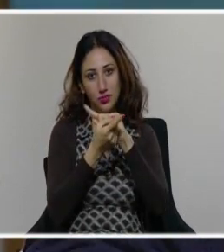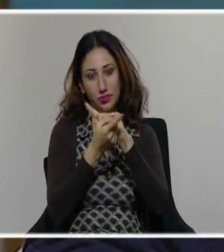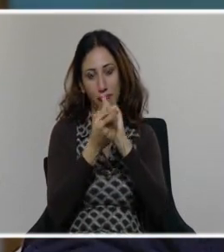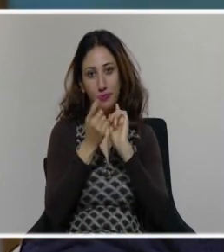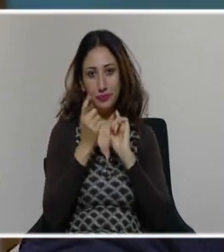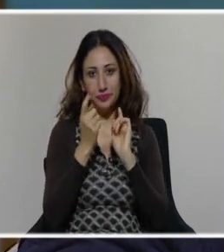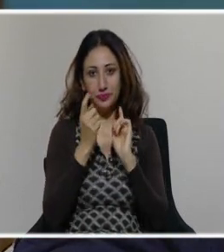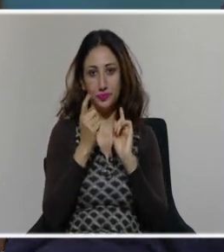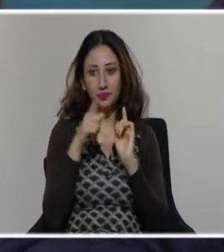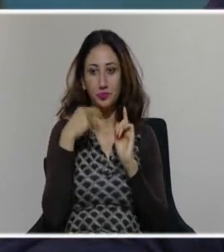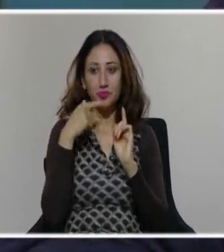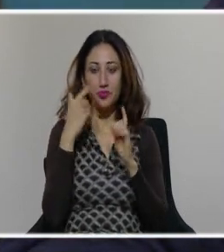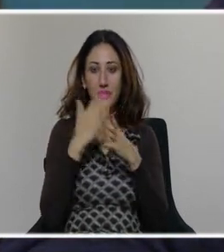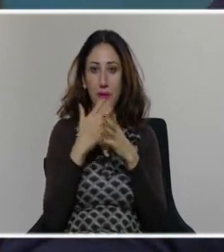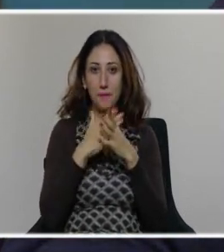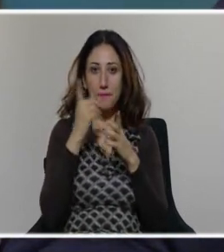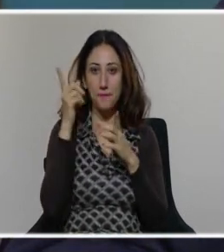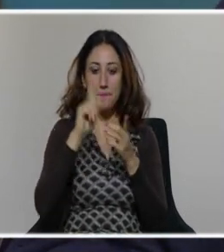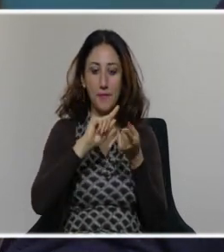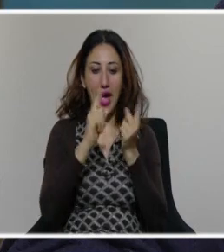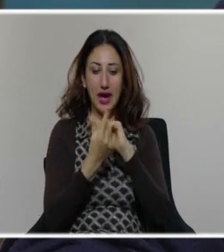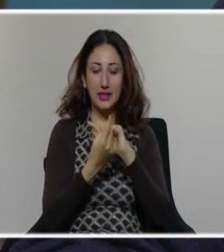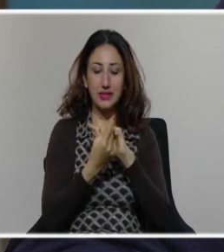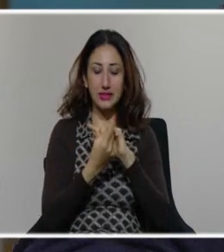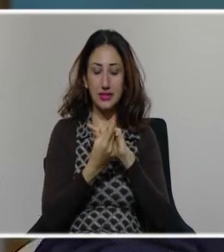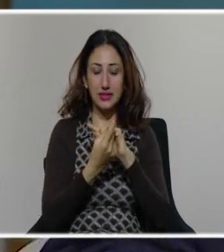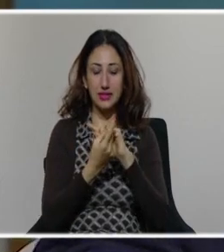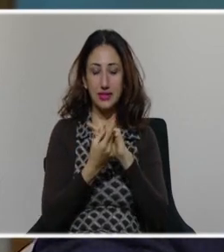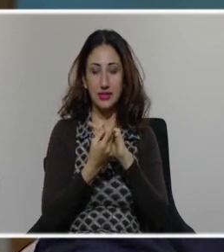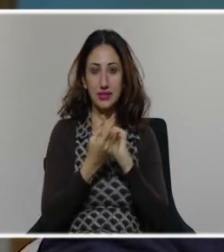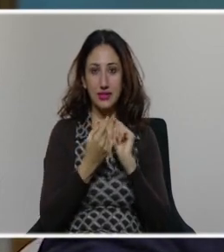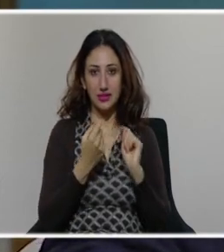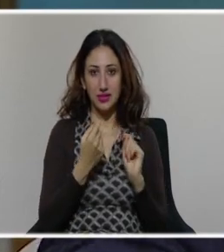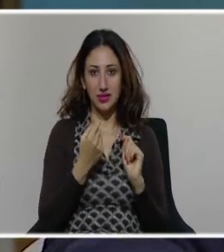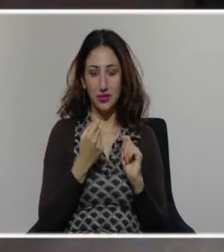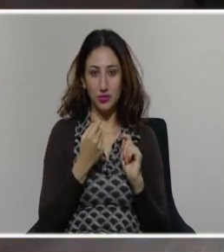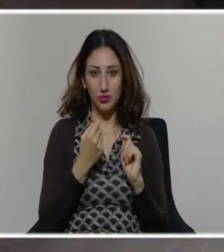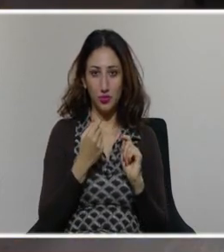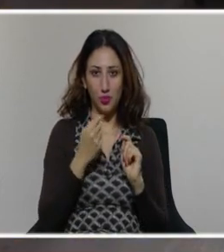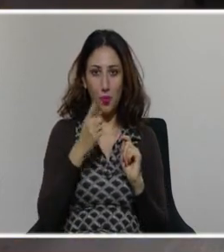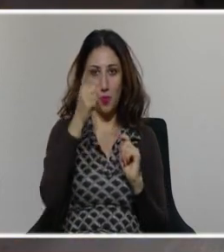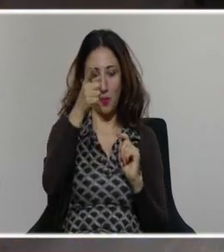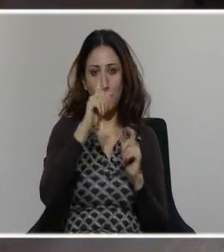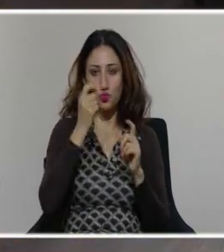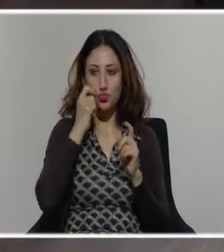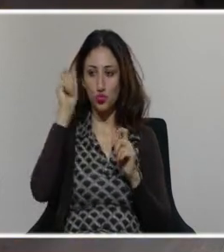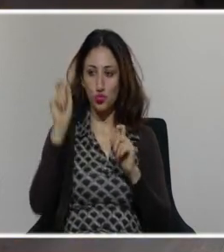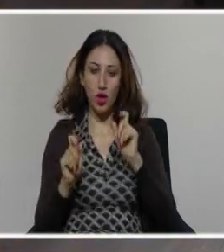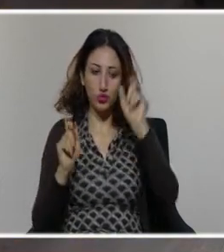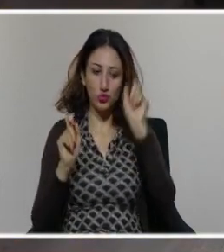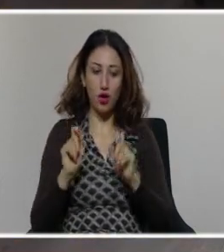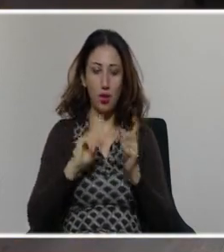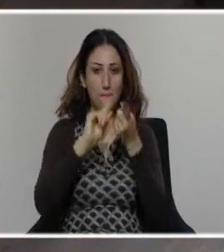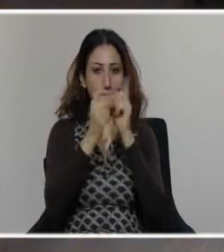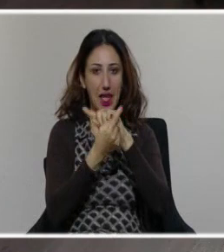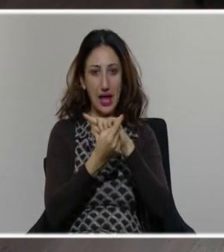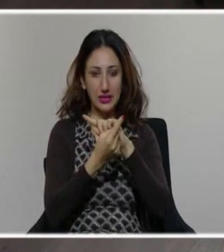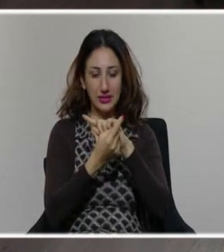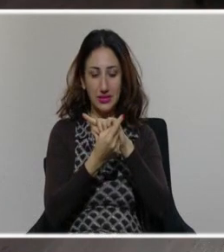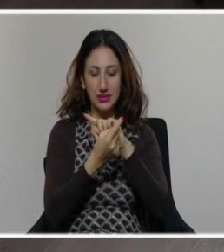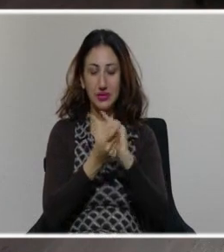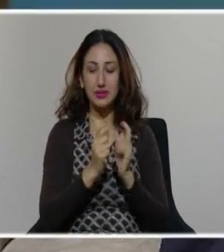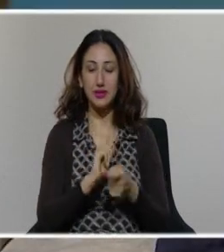بقول فوزيه فراويله؟ لانها عكس تماما عكس سيده. عكس سلوى كمان. عكس سلوى وسيده. عكس الاثنين.